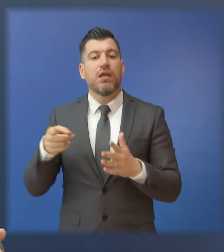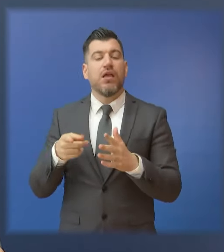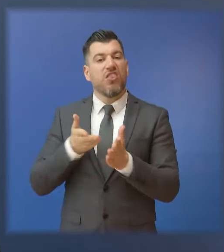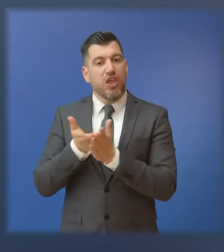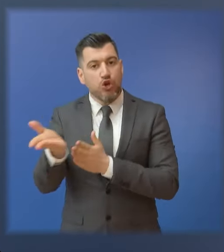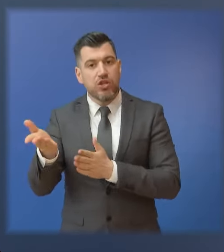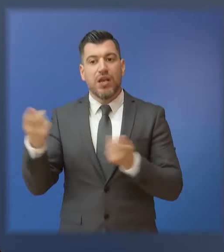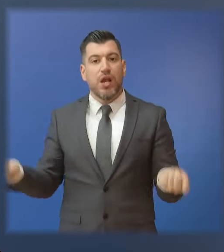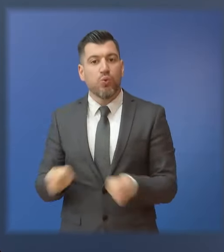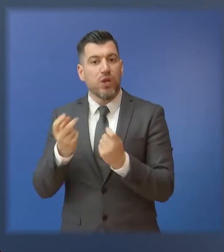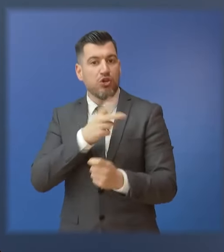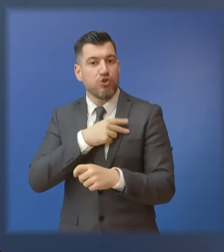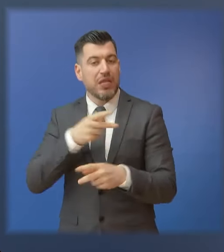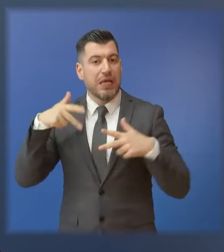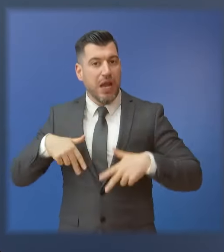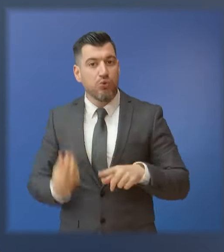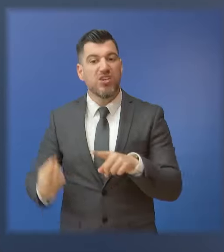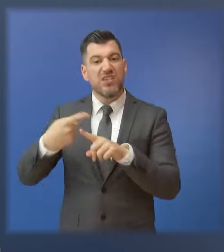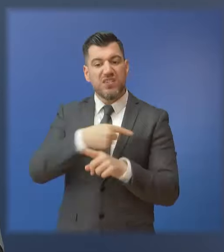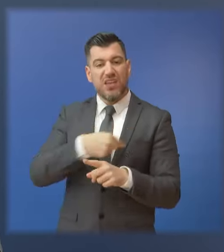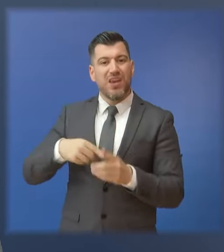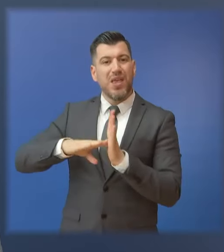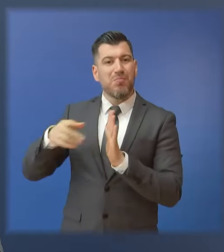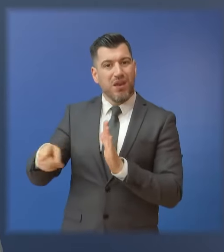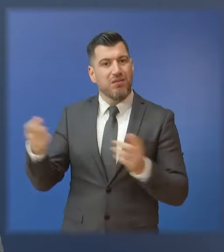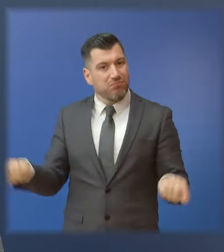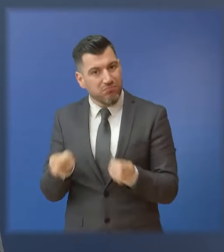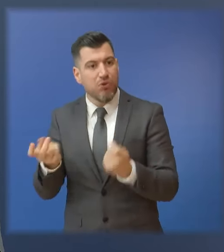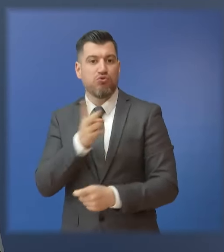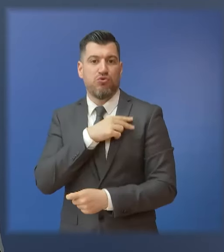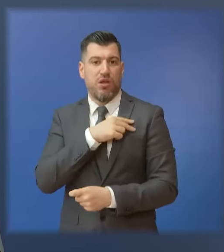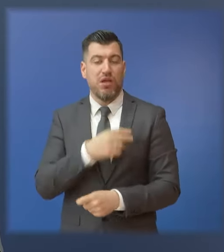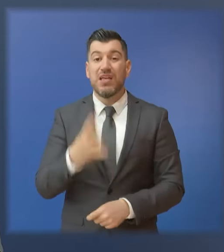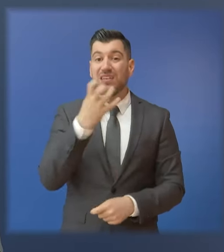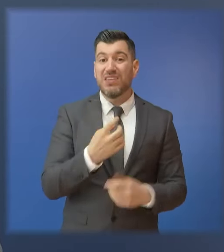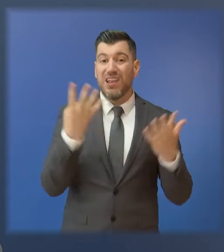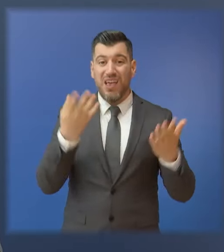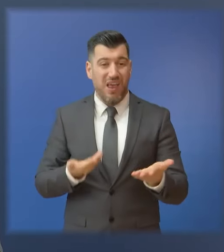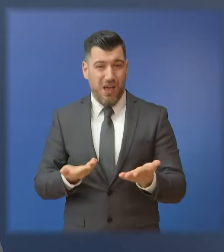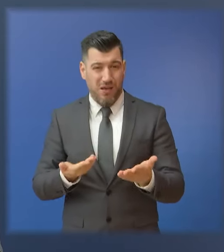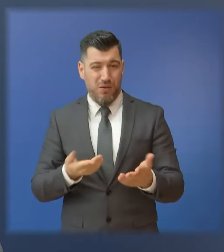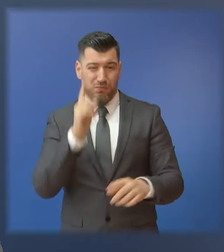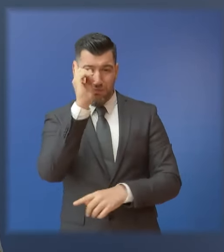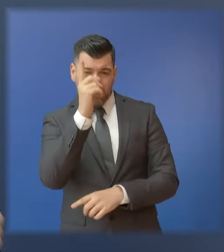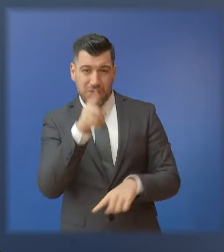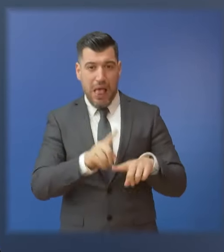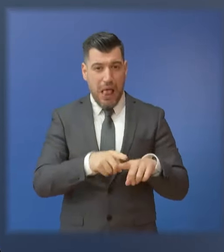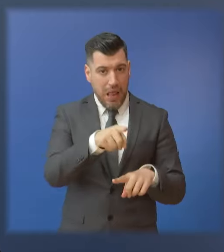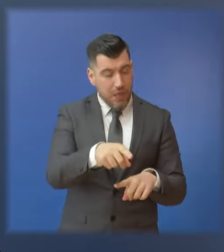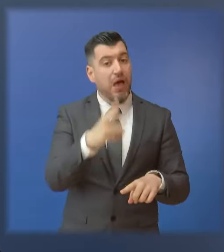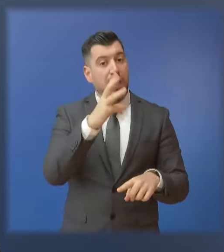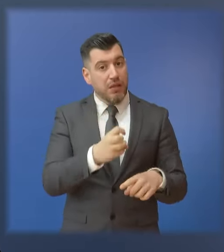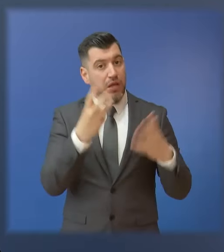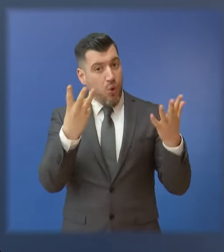και την ορθή λειτουργία των ανεξάρτητων αρχών από τις 49 συστάσεις που έγιναν στη χώρα μας έχουν ικανοποιηθεί 38 δηλαδή